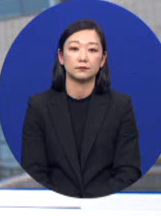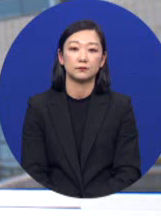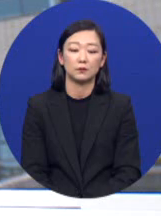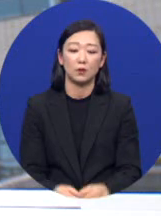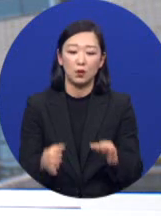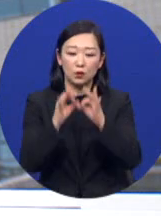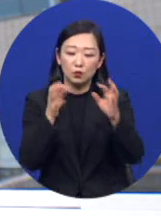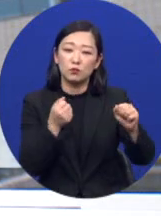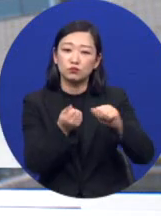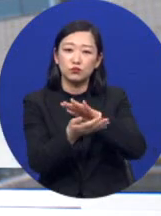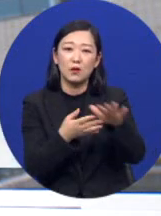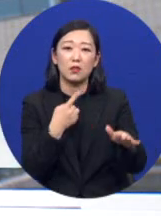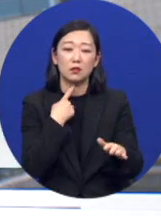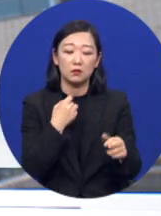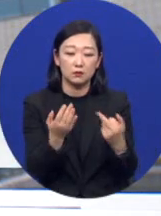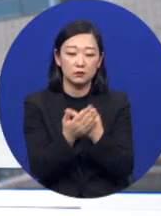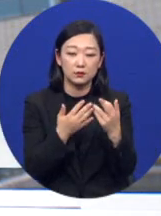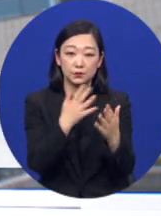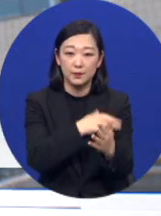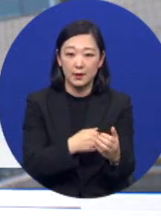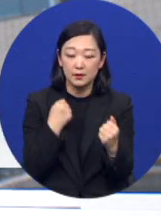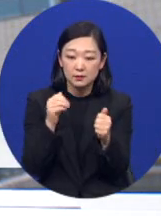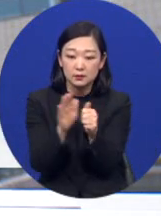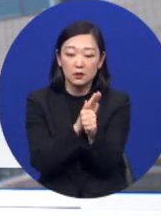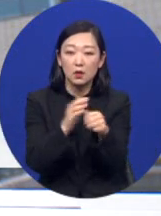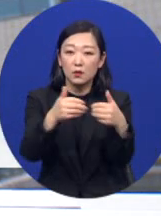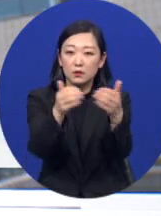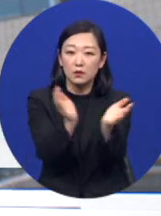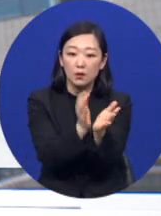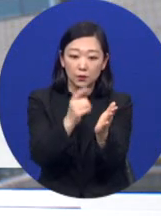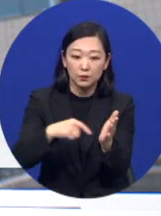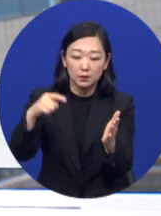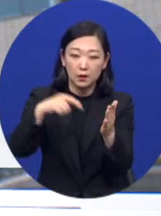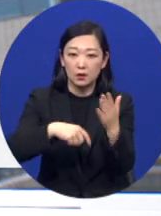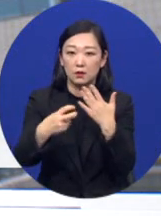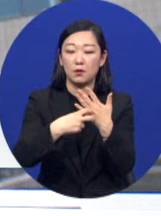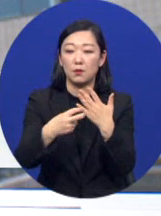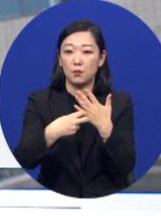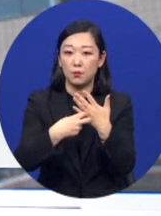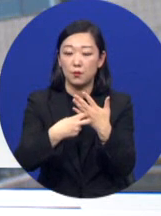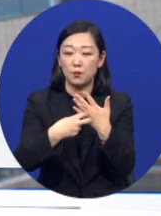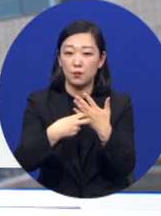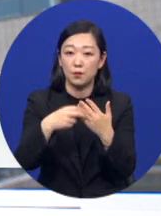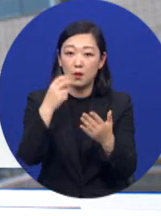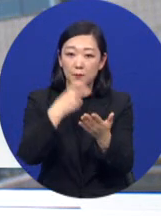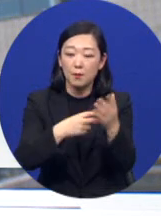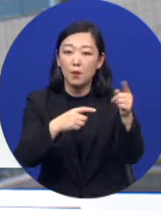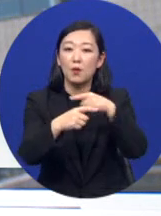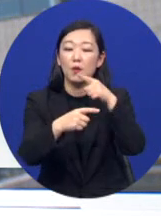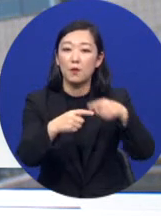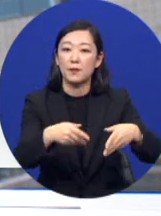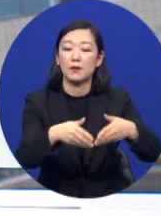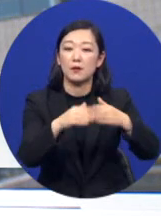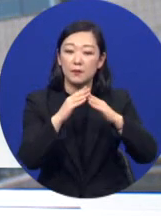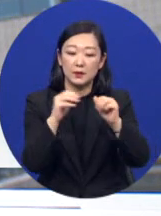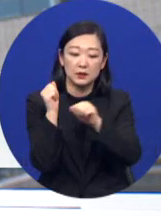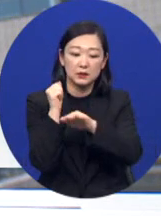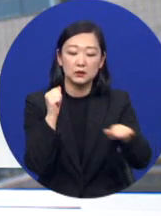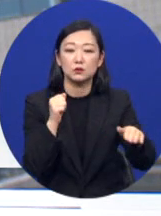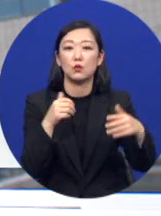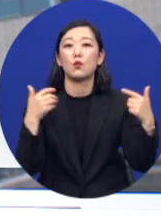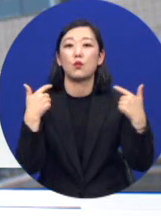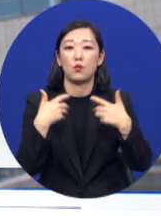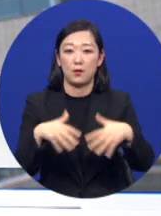그동안 논란이 됐던 제주 헬스케어 타운 내 의료법인 설립 기준이 완화됐습니다 임차한